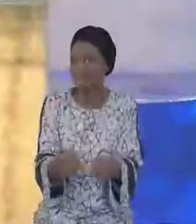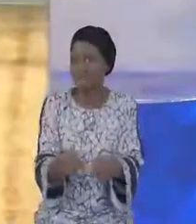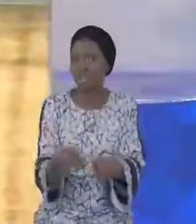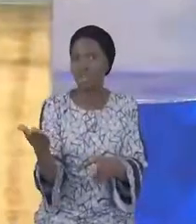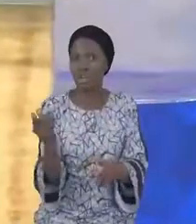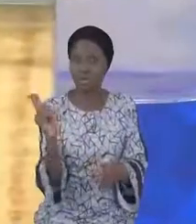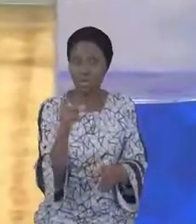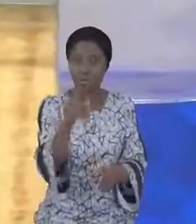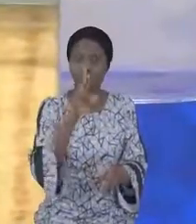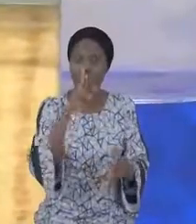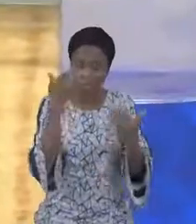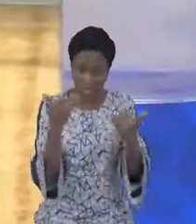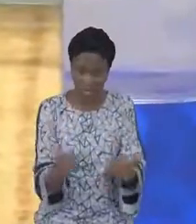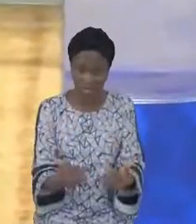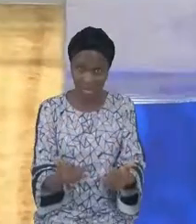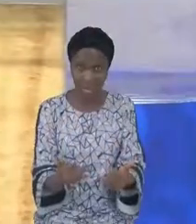déplace